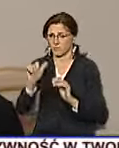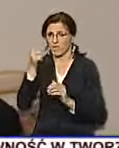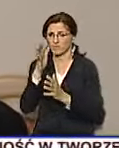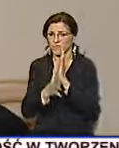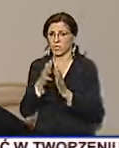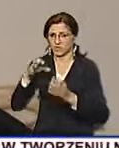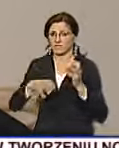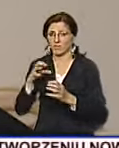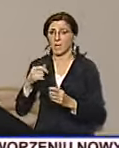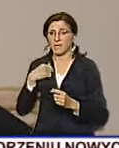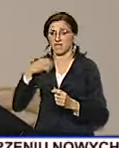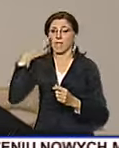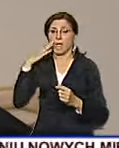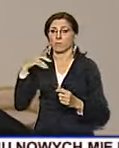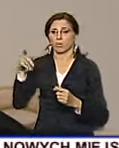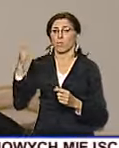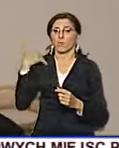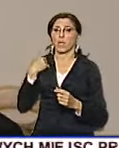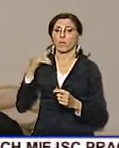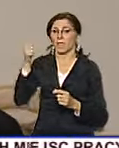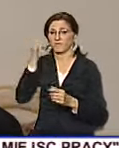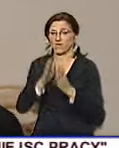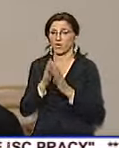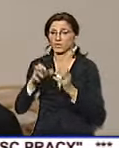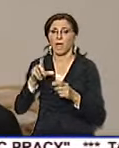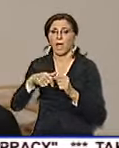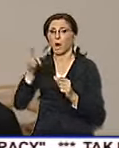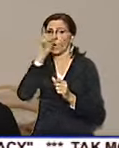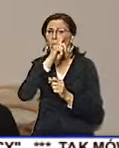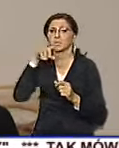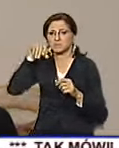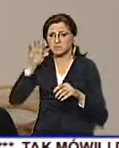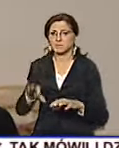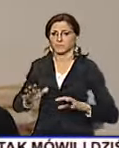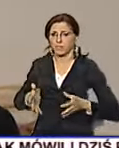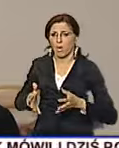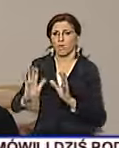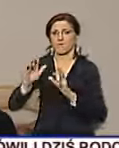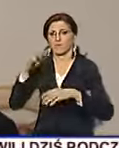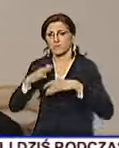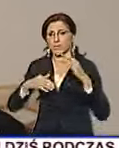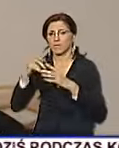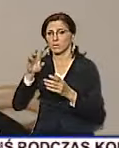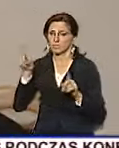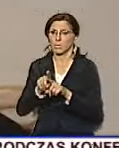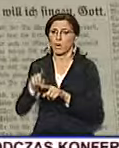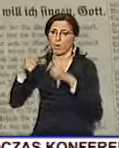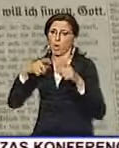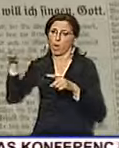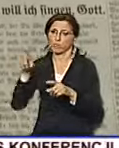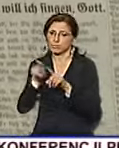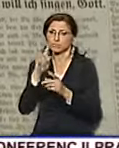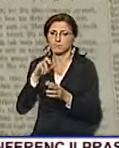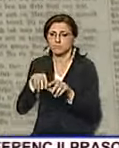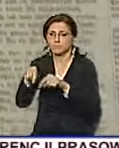światowa, teraz my wiemy, że to była pierwsza wojna światowa, ale ofiarność ludzi zdziałała cuda. Idźcie w nasze ślady. W